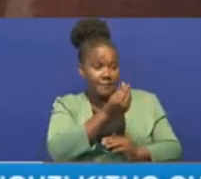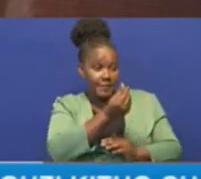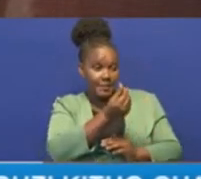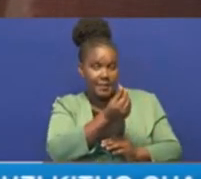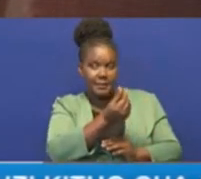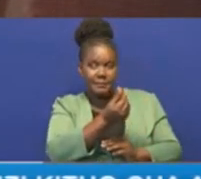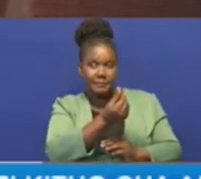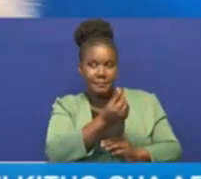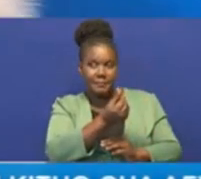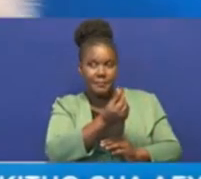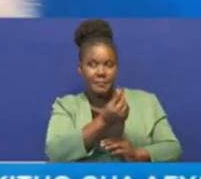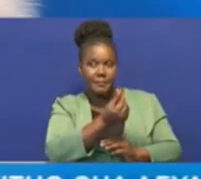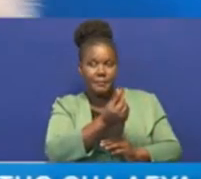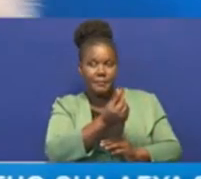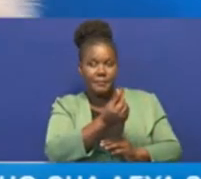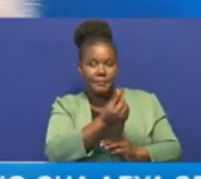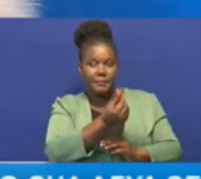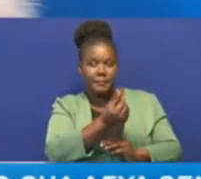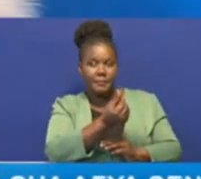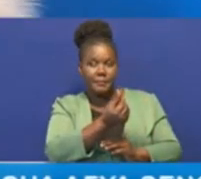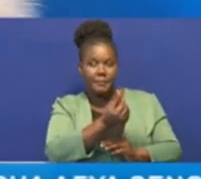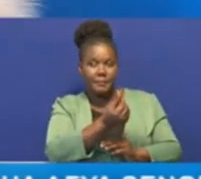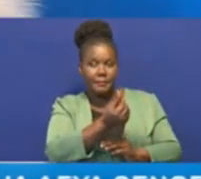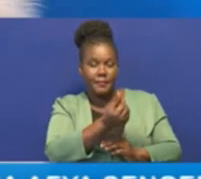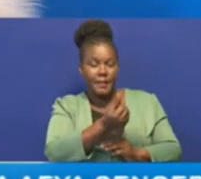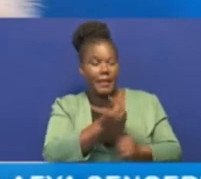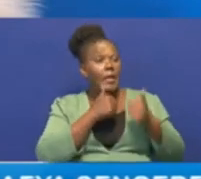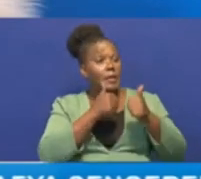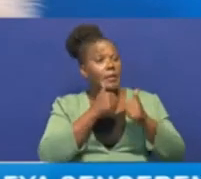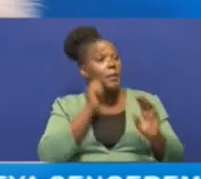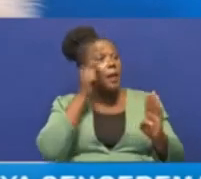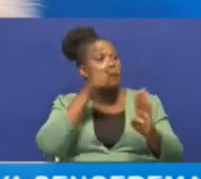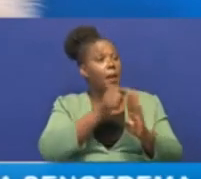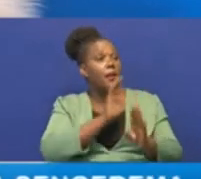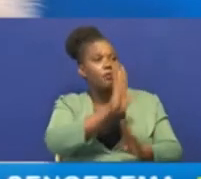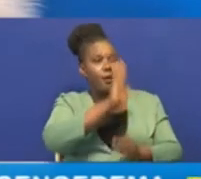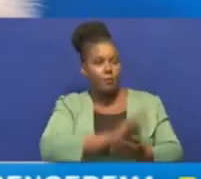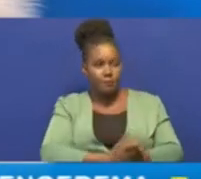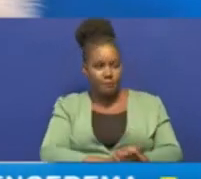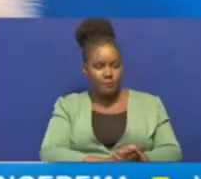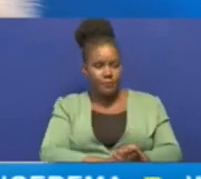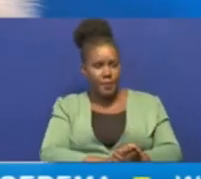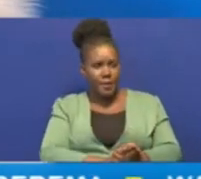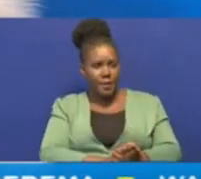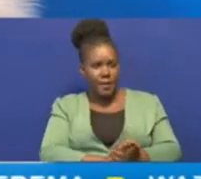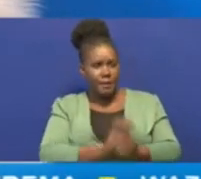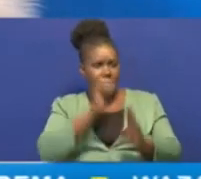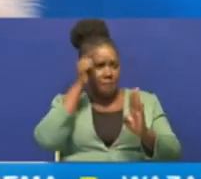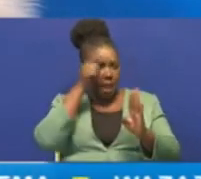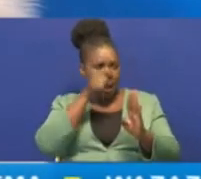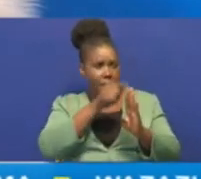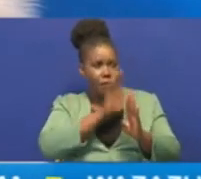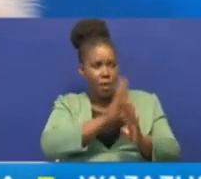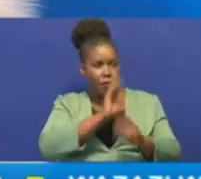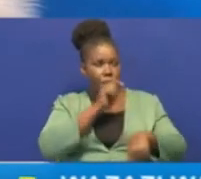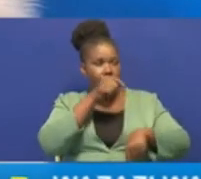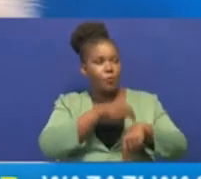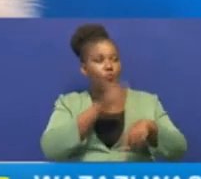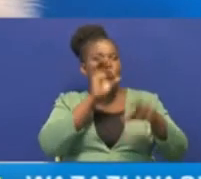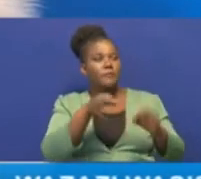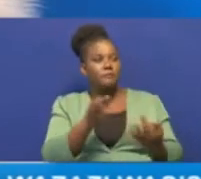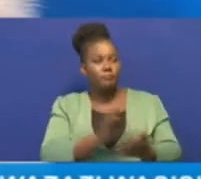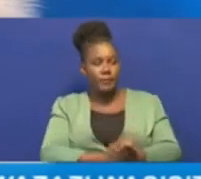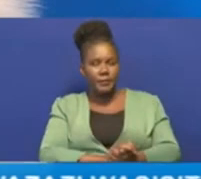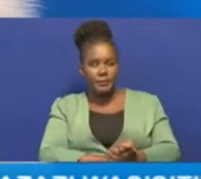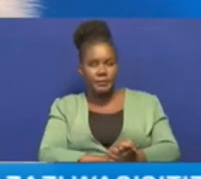pia itatokana na malengo yako. Yana kutouch kwa namna gani?